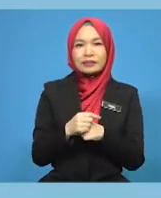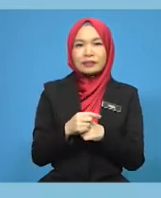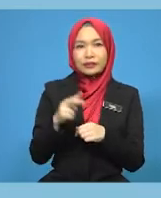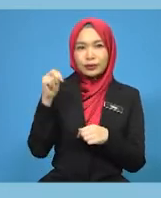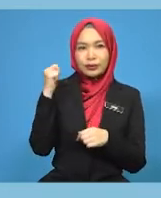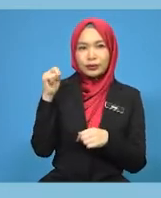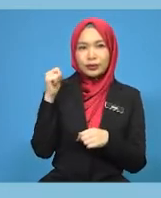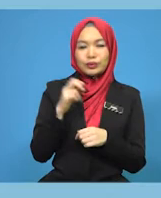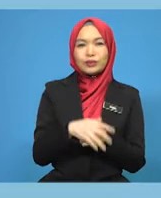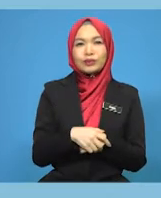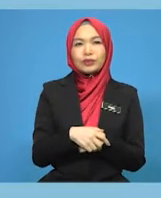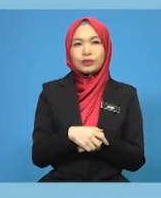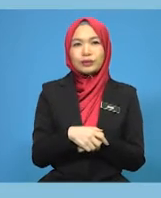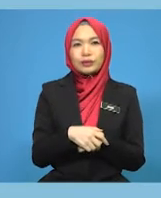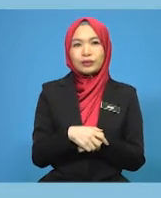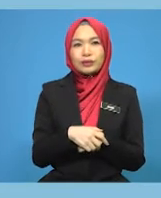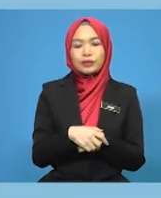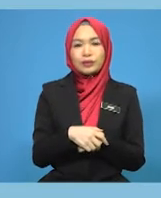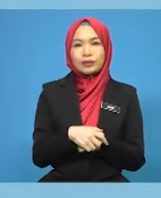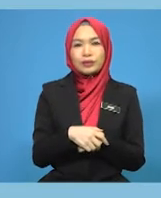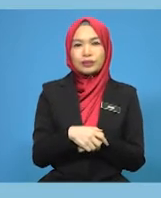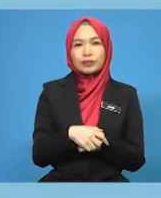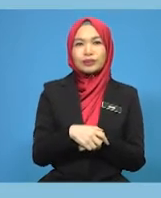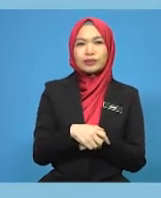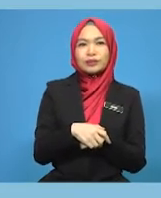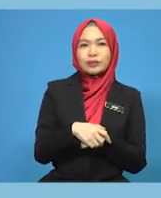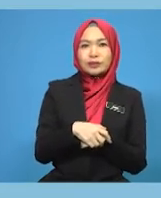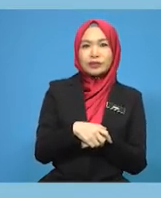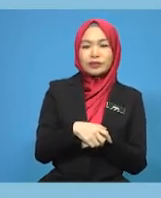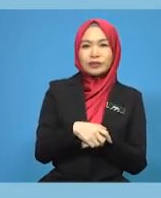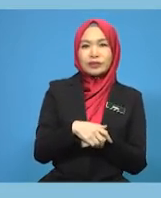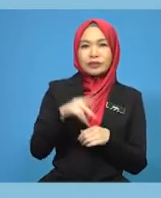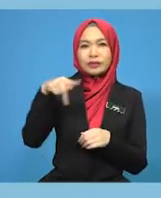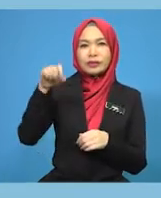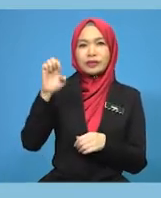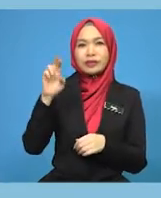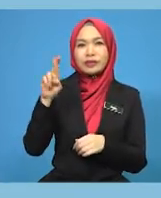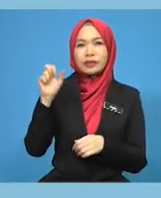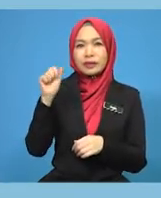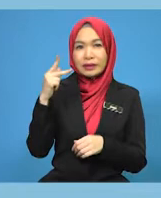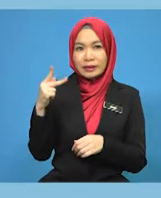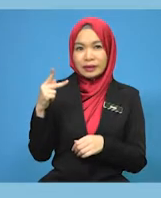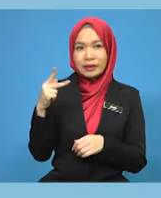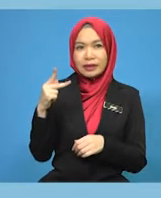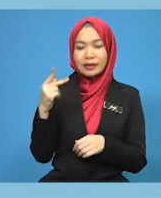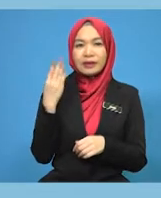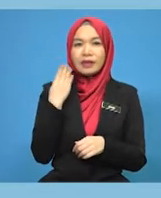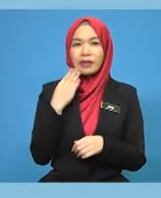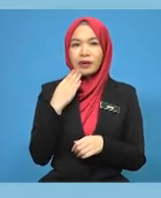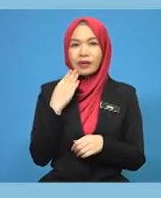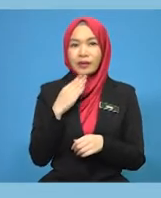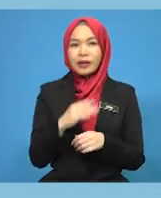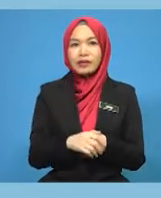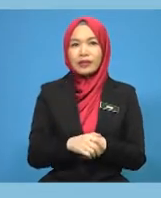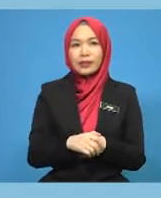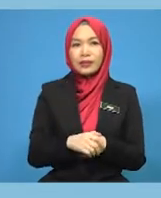ungu. Ketiga adalah silver ataupun warna perak. Warna coklat, warna maroon dan mana-mana warna yang